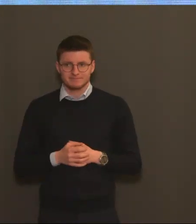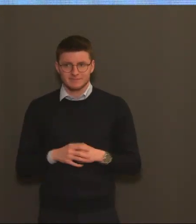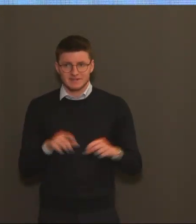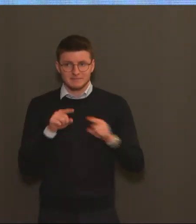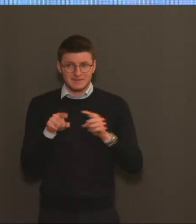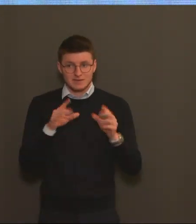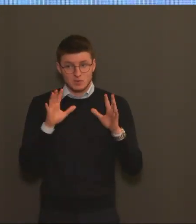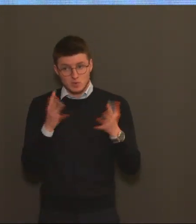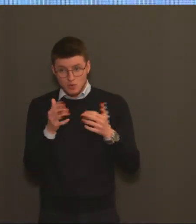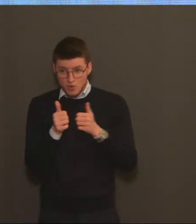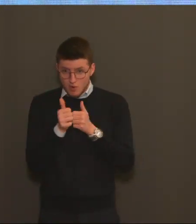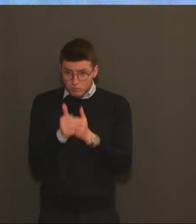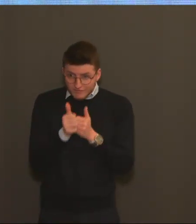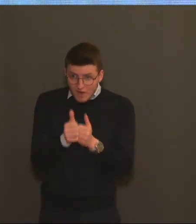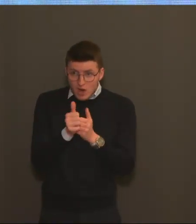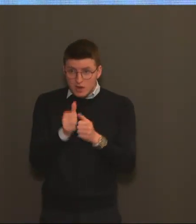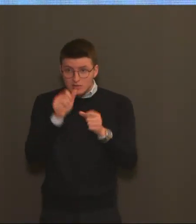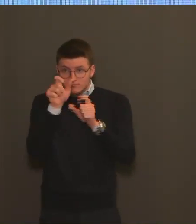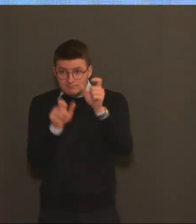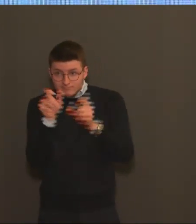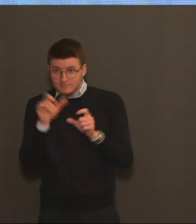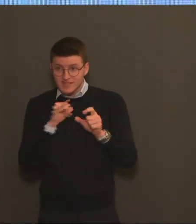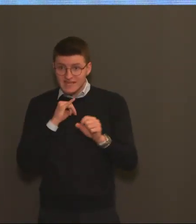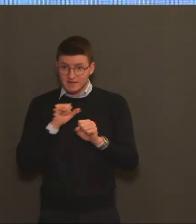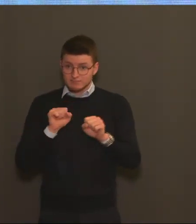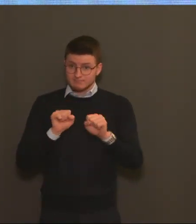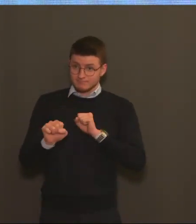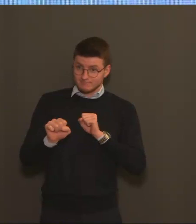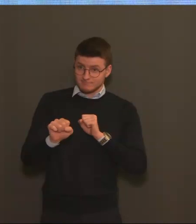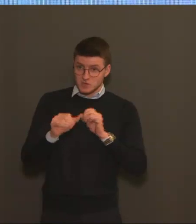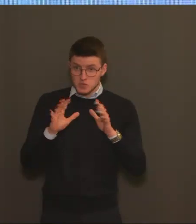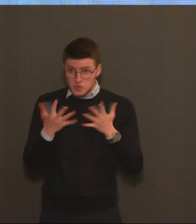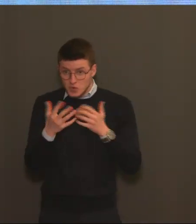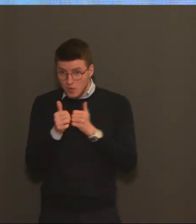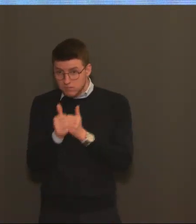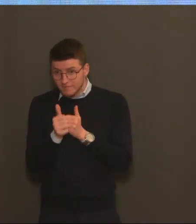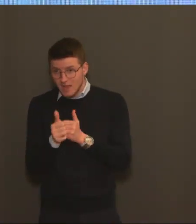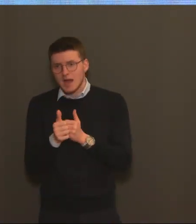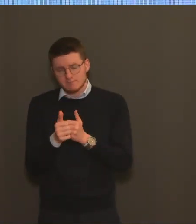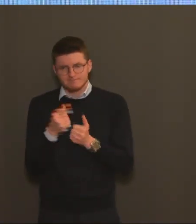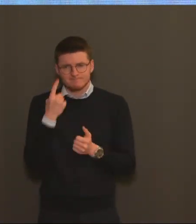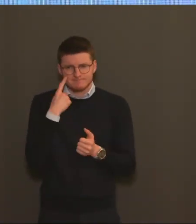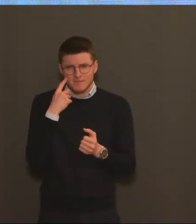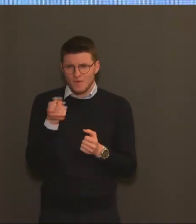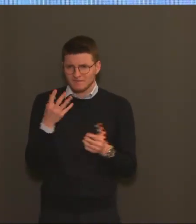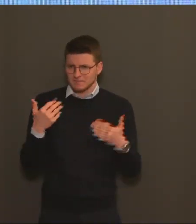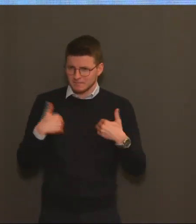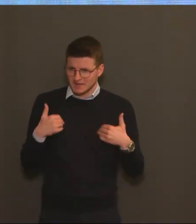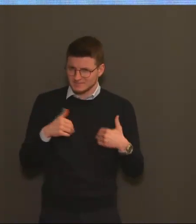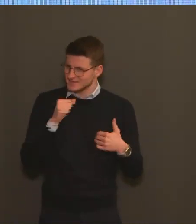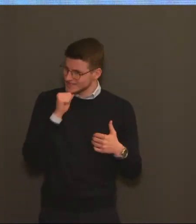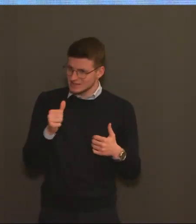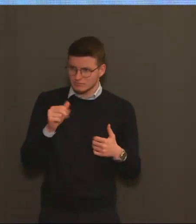Dat is meten in hoeverre zij daadwerkelijk beschermen tegen ziekte. In een klinische studie spreken we van